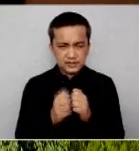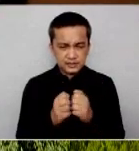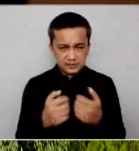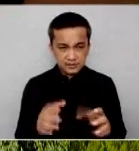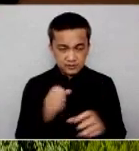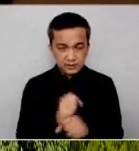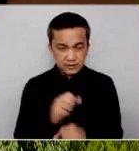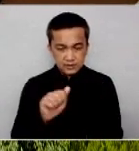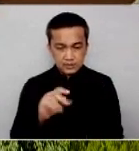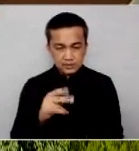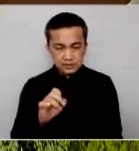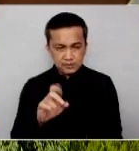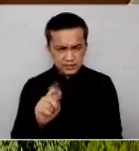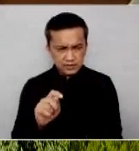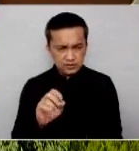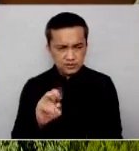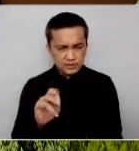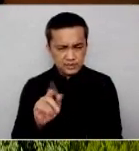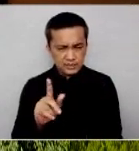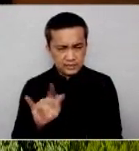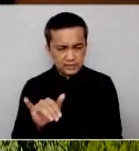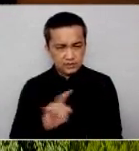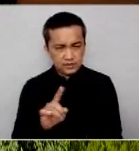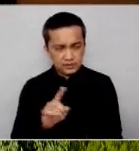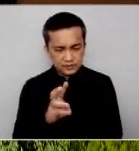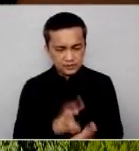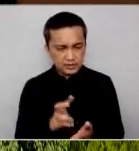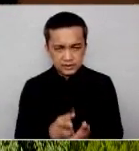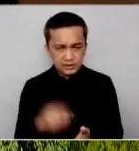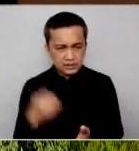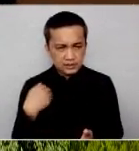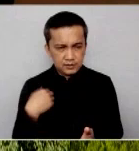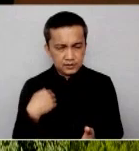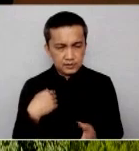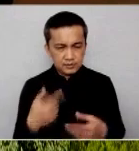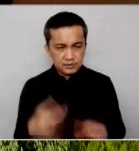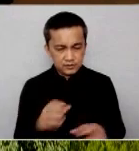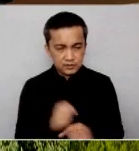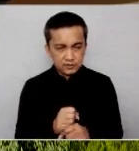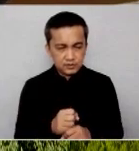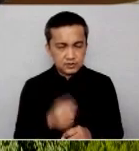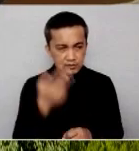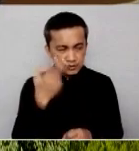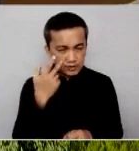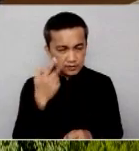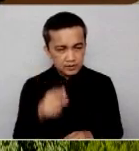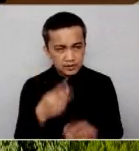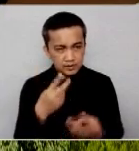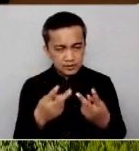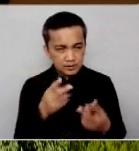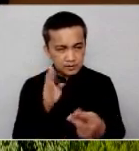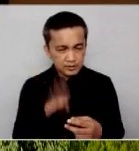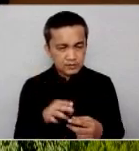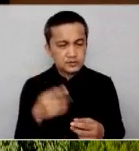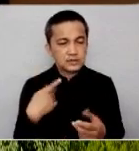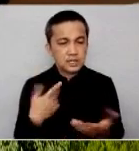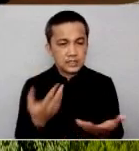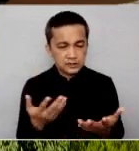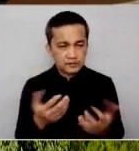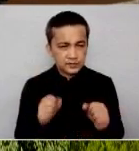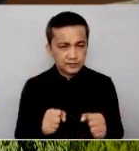asphalt overlay. Ano-ano pang bahagi ng EDSA yung hindi pa tapos para malaman lang din ng mga kapatid natin hanggat maaari kung saan merong